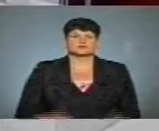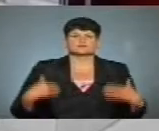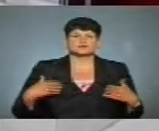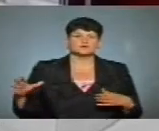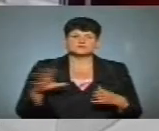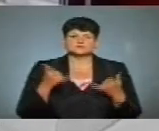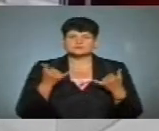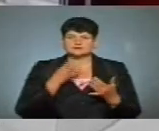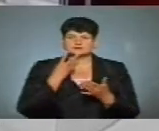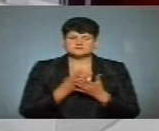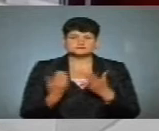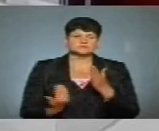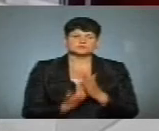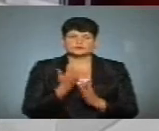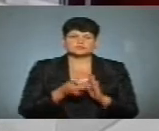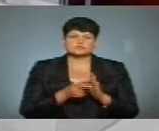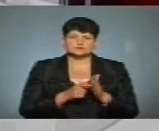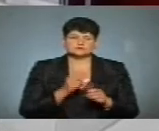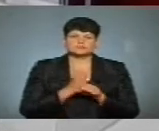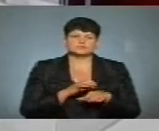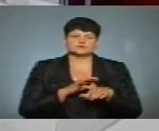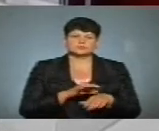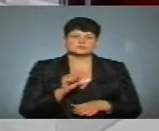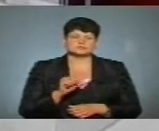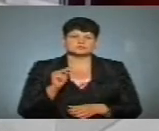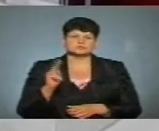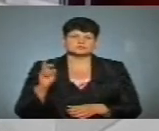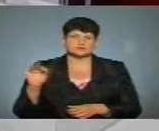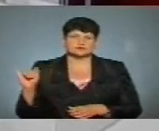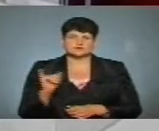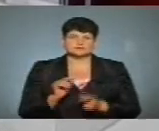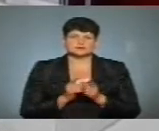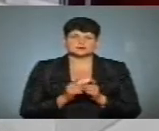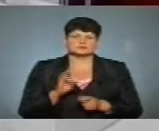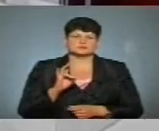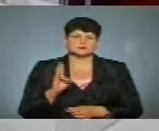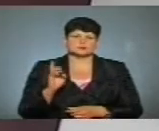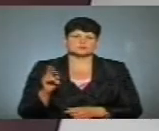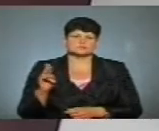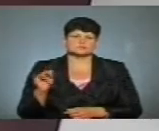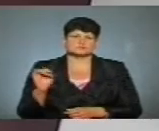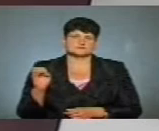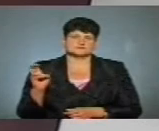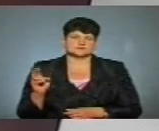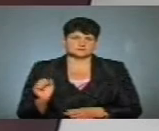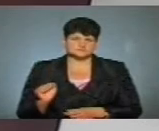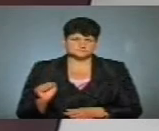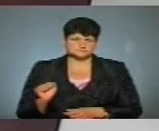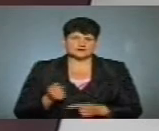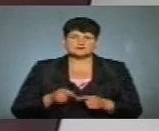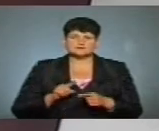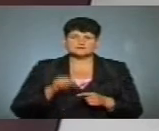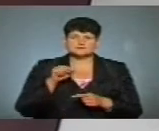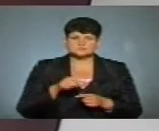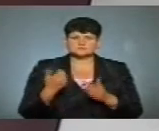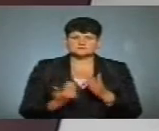вітаю всіх, хто зараз з нами. Ви дивитесь новини. У студії працюють ведуча Анастасія Чечко і сурдоперекладач Надія Коцовська. У цьому